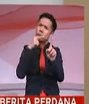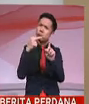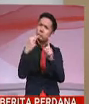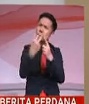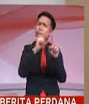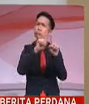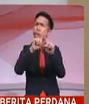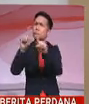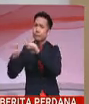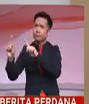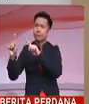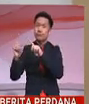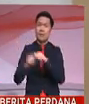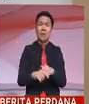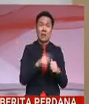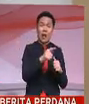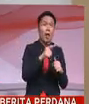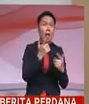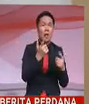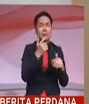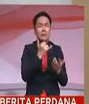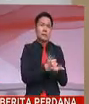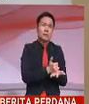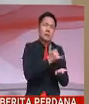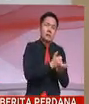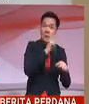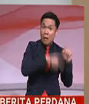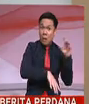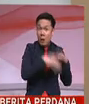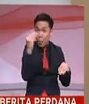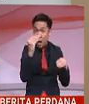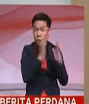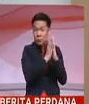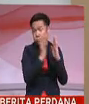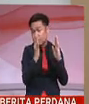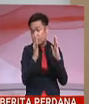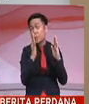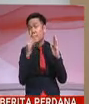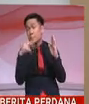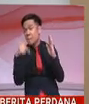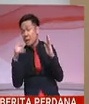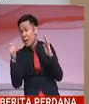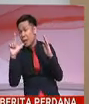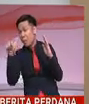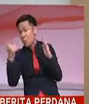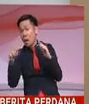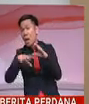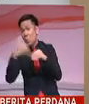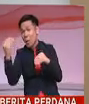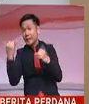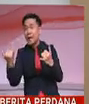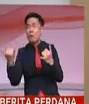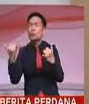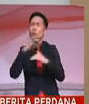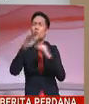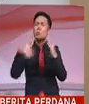setiap perniagaan. Bermula daripada langsung tak boleh keluar, lepas tu boleh keluar sedikit, lepas tu sekarang ni hampir semua